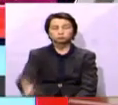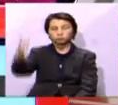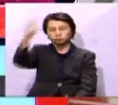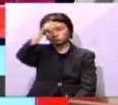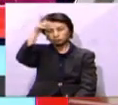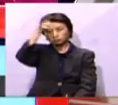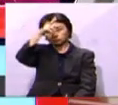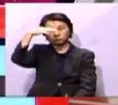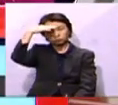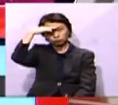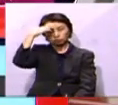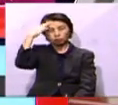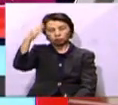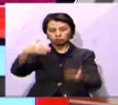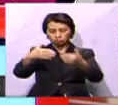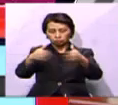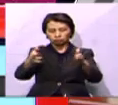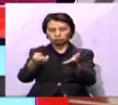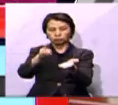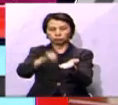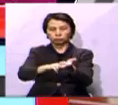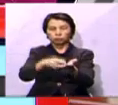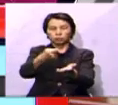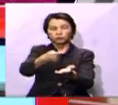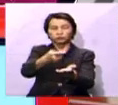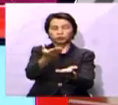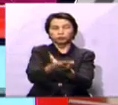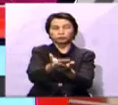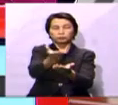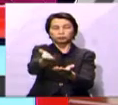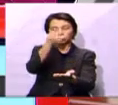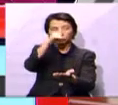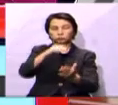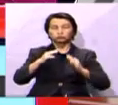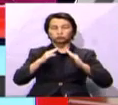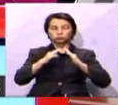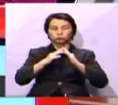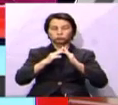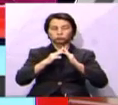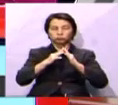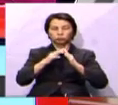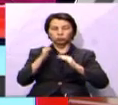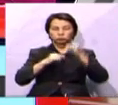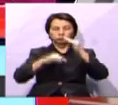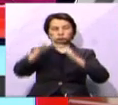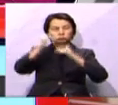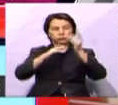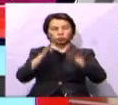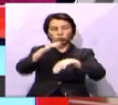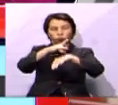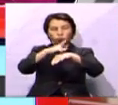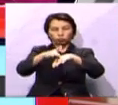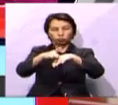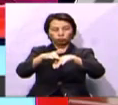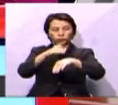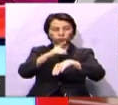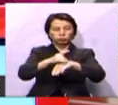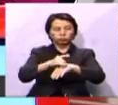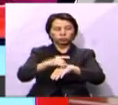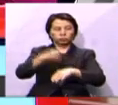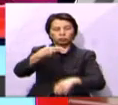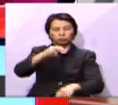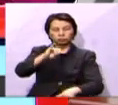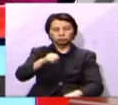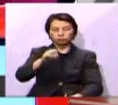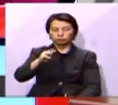Kerajaan Negeri Johor akan membuka pendaftaran skim sewa beli untuk unit rumah pangsa yang masih kosong di Rumah Pangsa Haji Manan dan